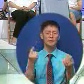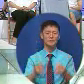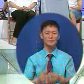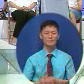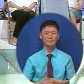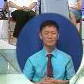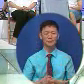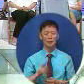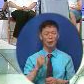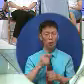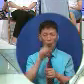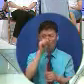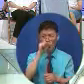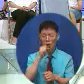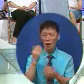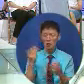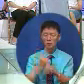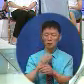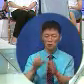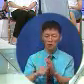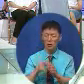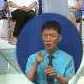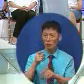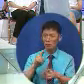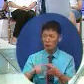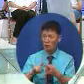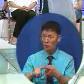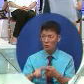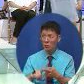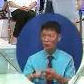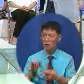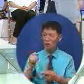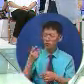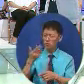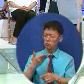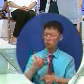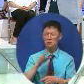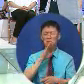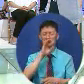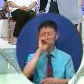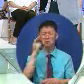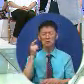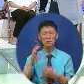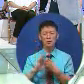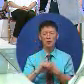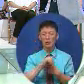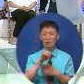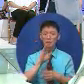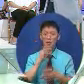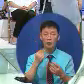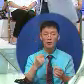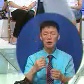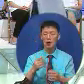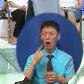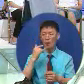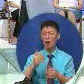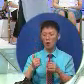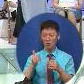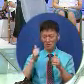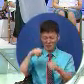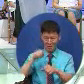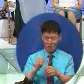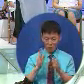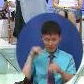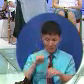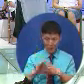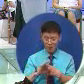있죠. 이미 좋아하고 있는 일을 외부적인 동기 유발은 별로 좋지 않아요. 부모가 많이 하죠. 이번에 시험 잘 보면 뭐 사줄게, 뭐